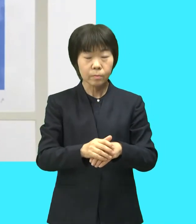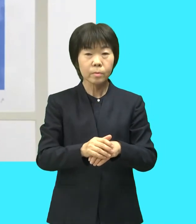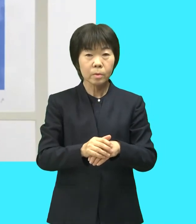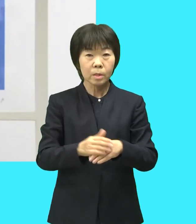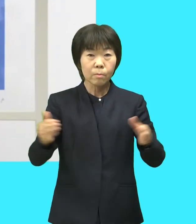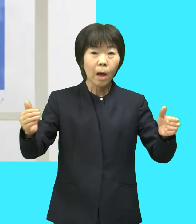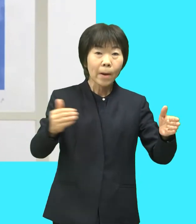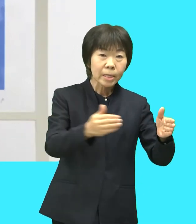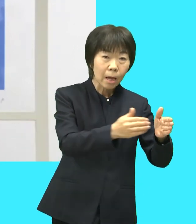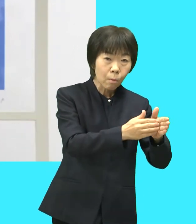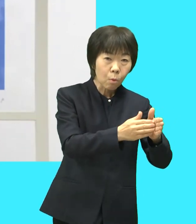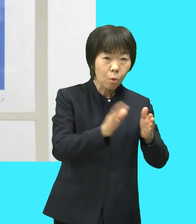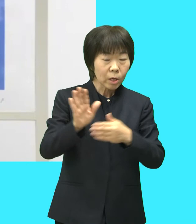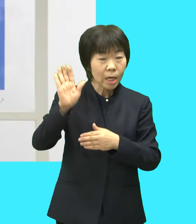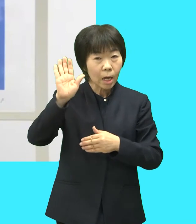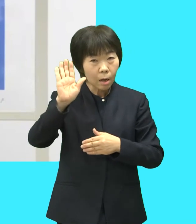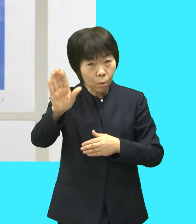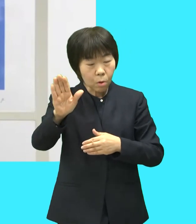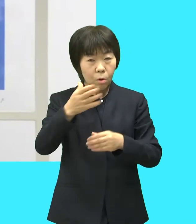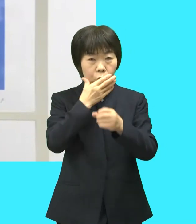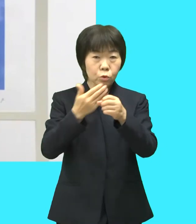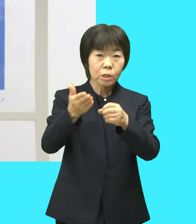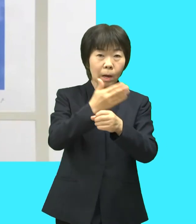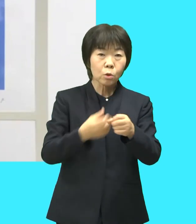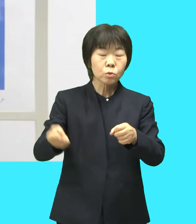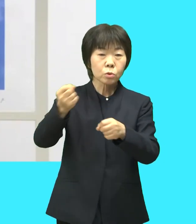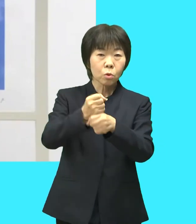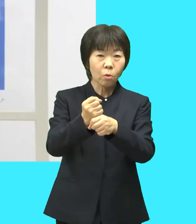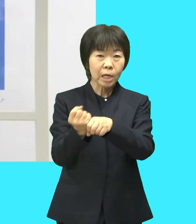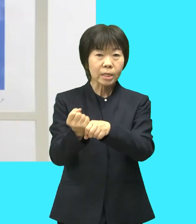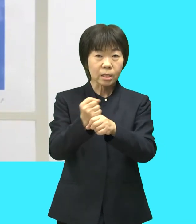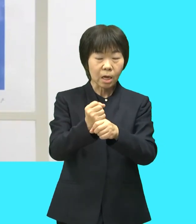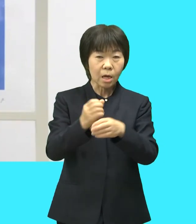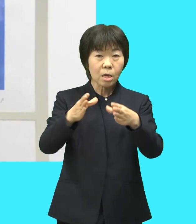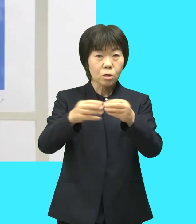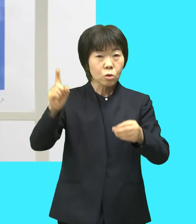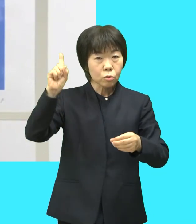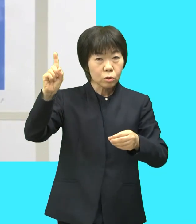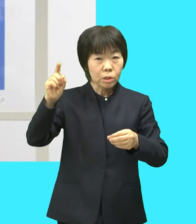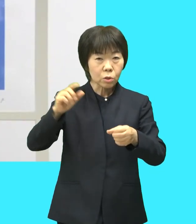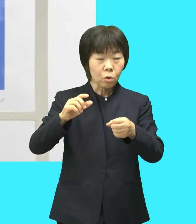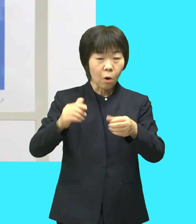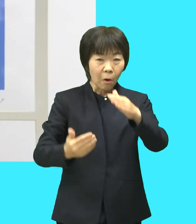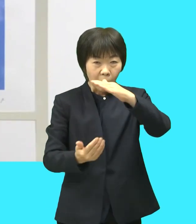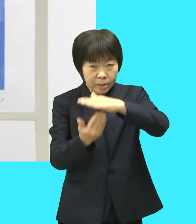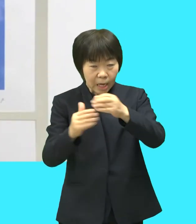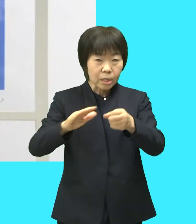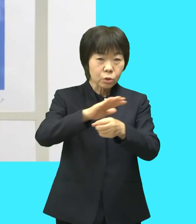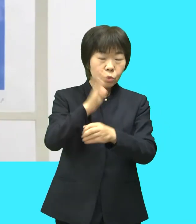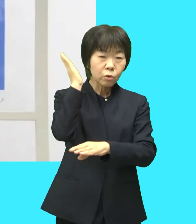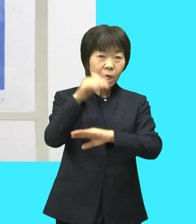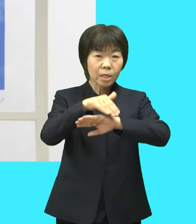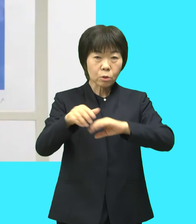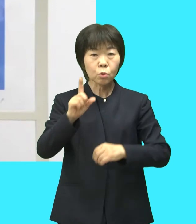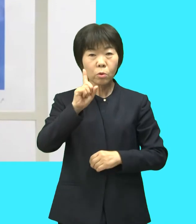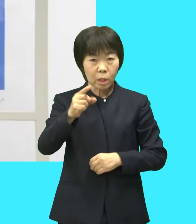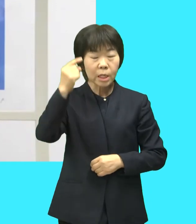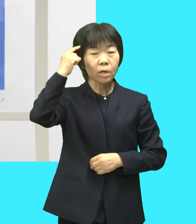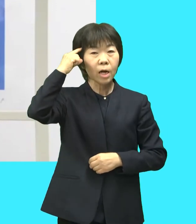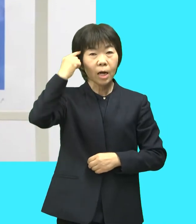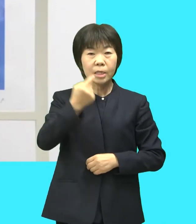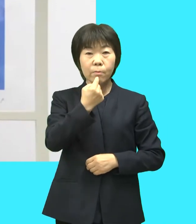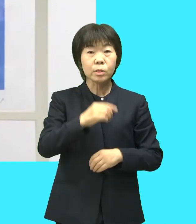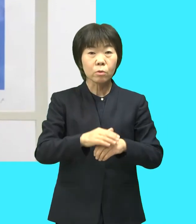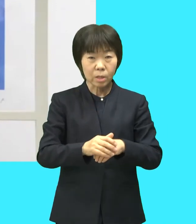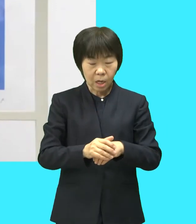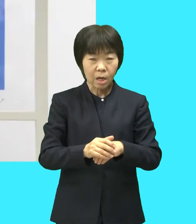これまでもまたこれからも福島の復興再生、国の最重要政策の一つだと考えておりますので、